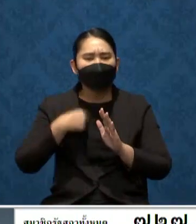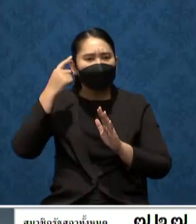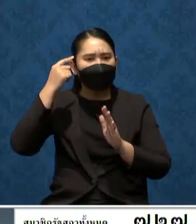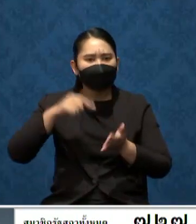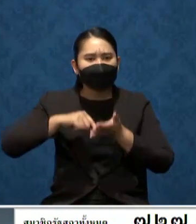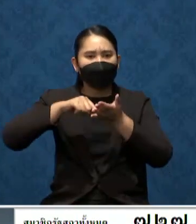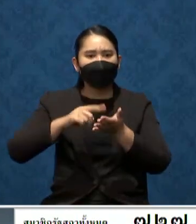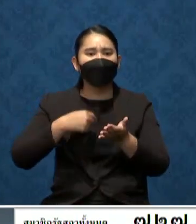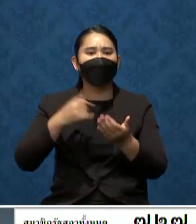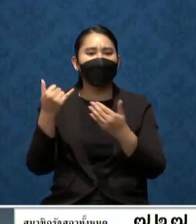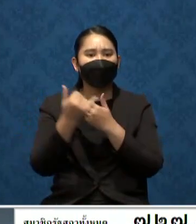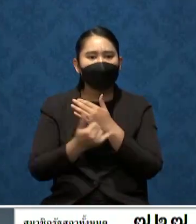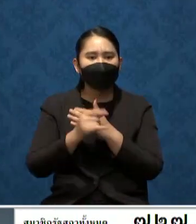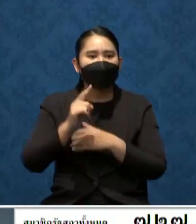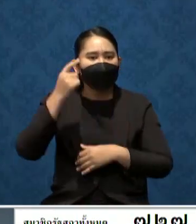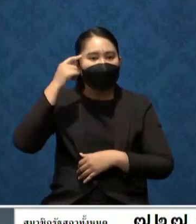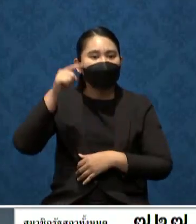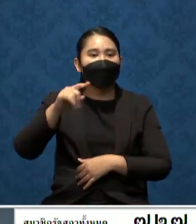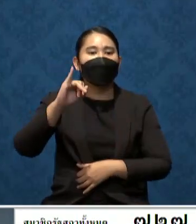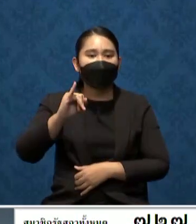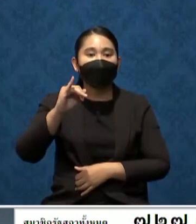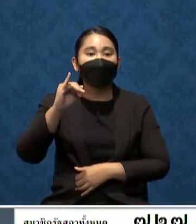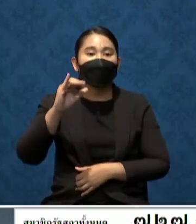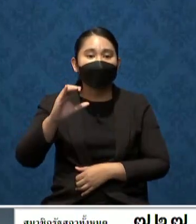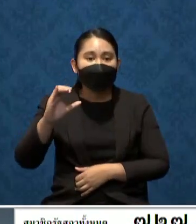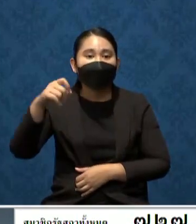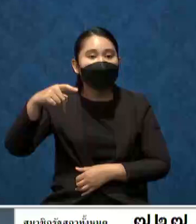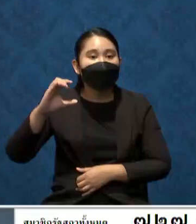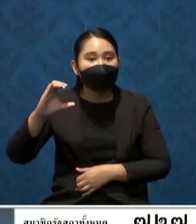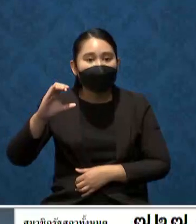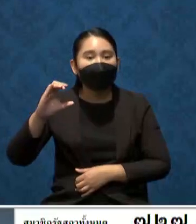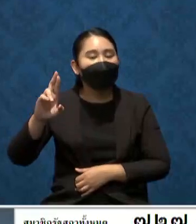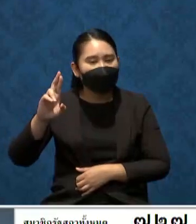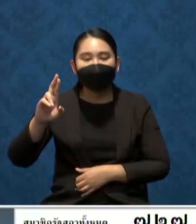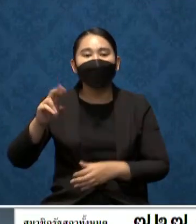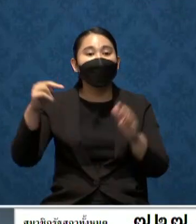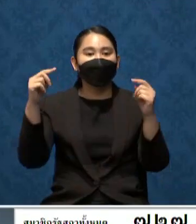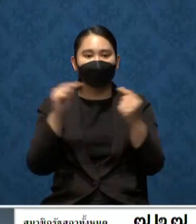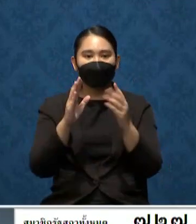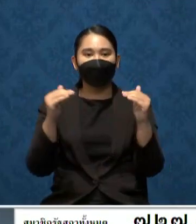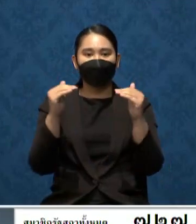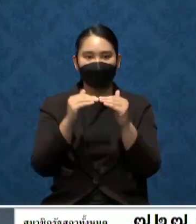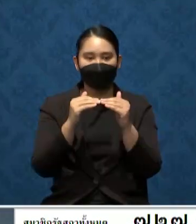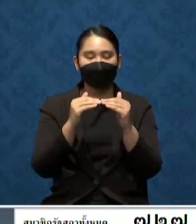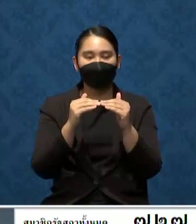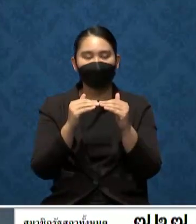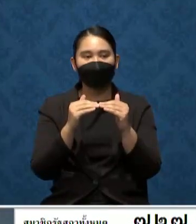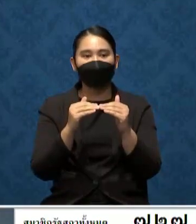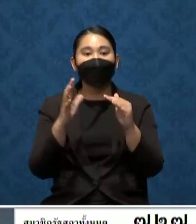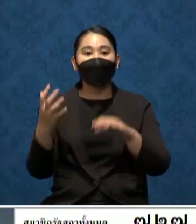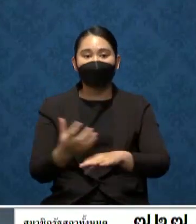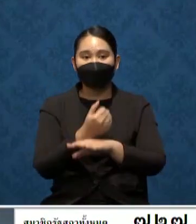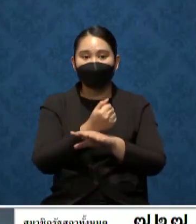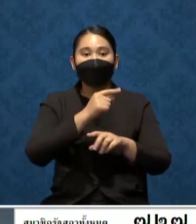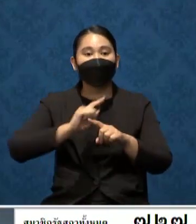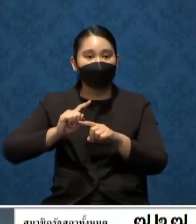ไรนะอาจจะไปนึกถึง ICCPR เรื่องสิทธิพลเมืองสิทธิทางการเมืองน